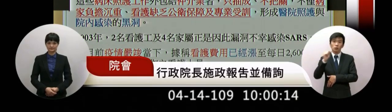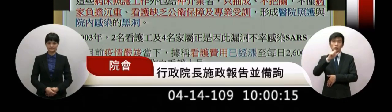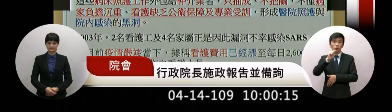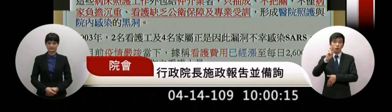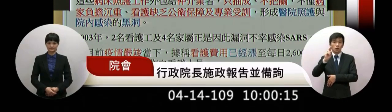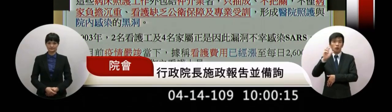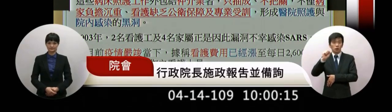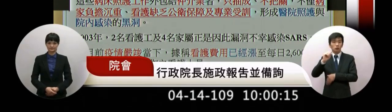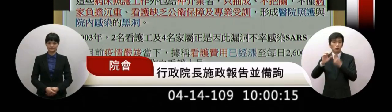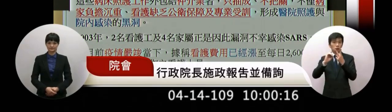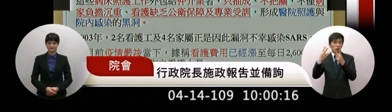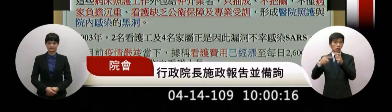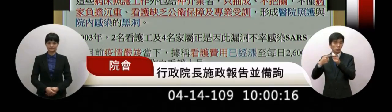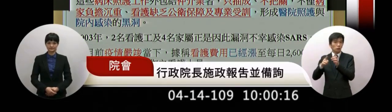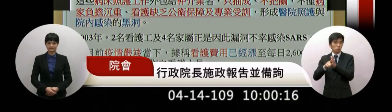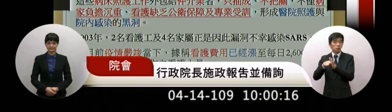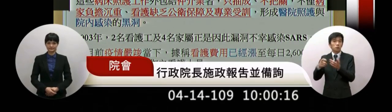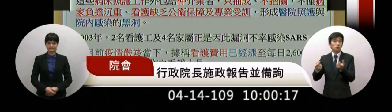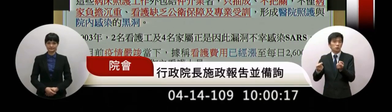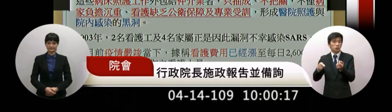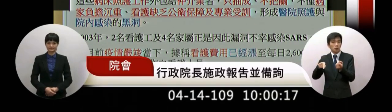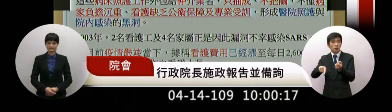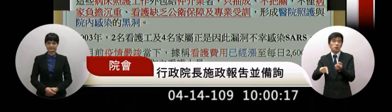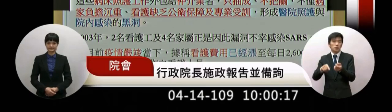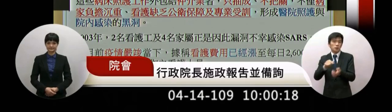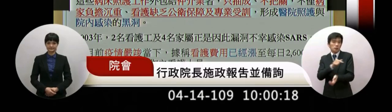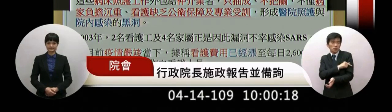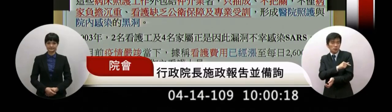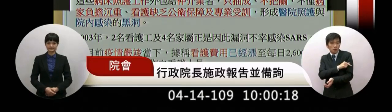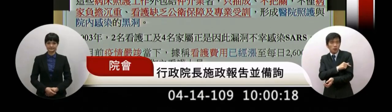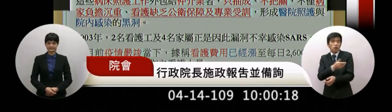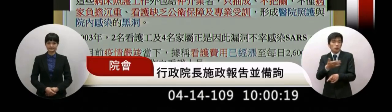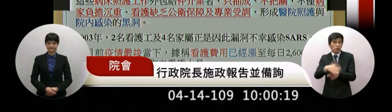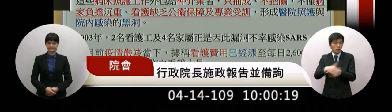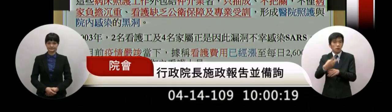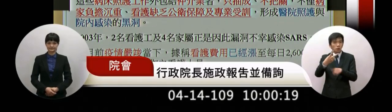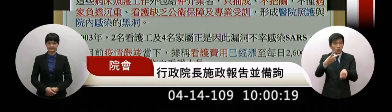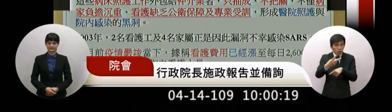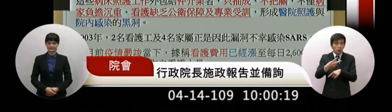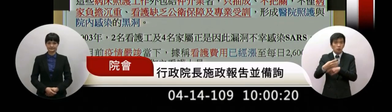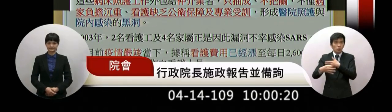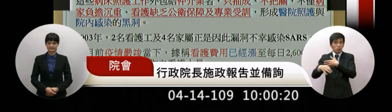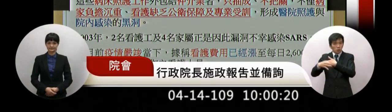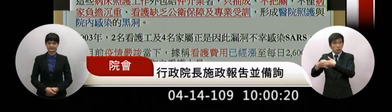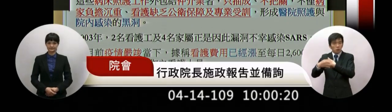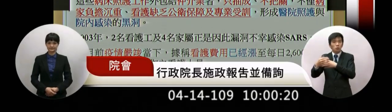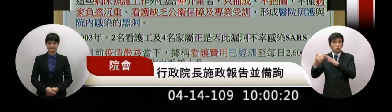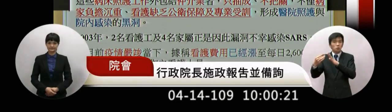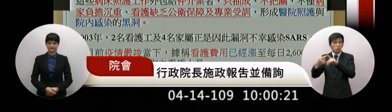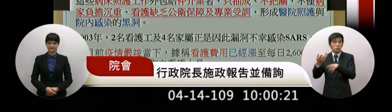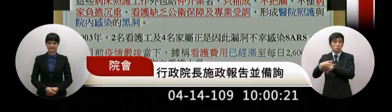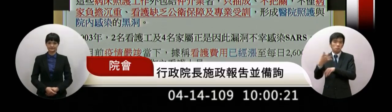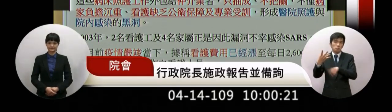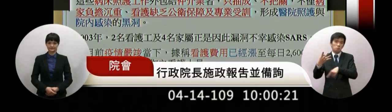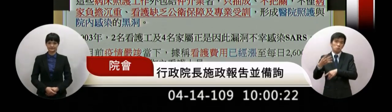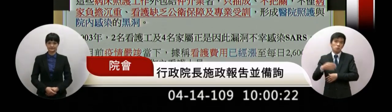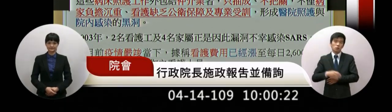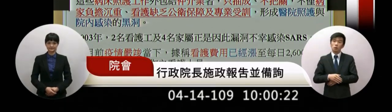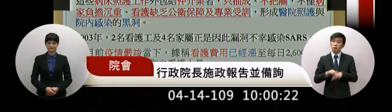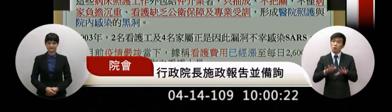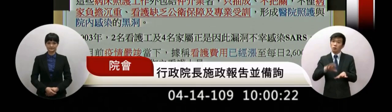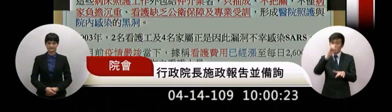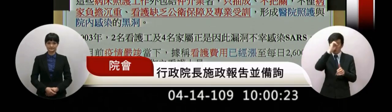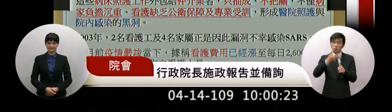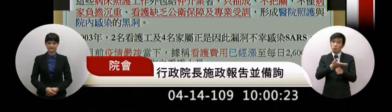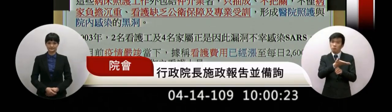我们牺牲了2名看护工，4名家属。所以在目前疫情严峻当下，我即使现